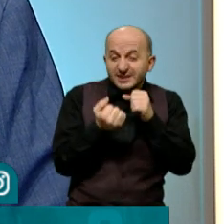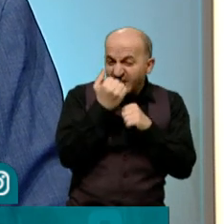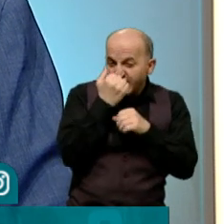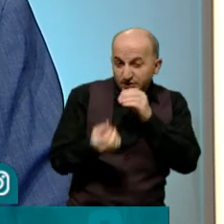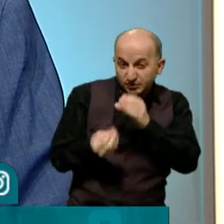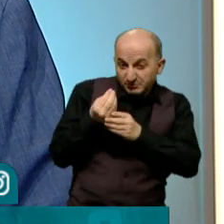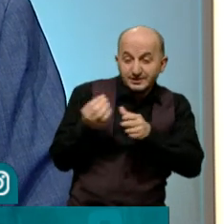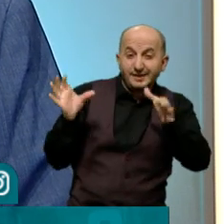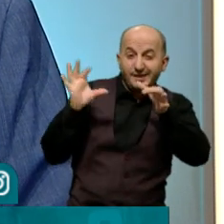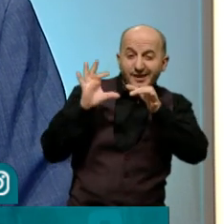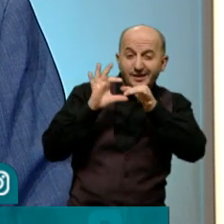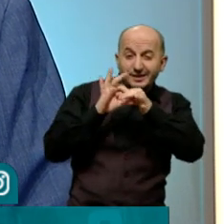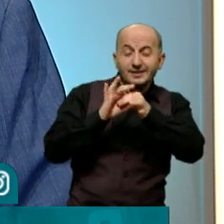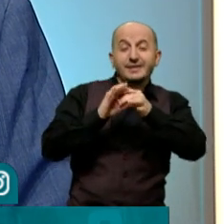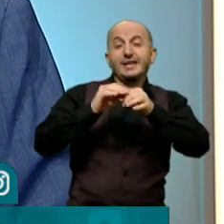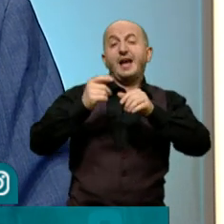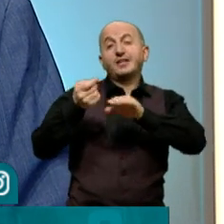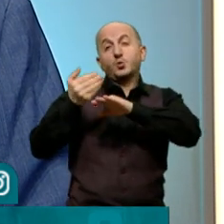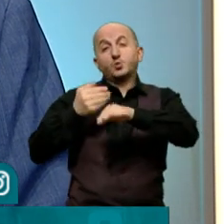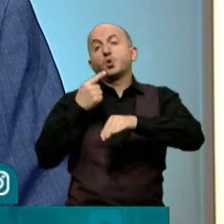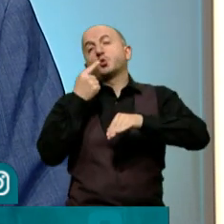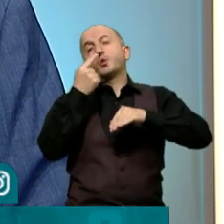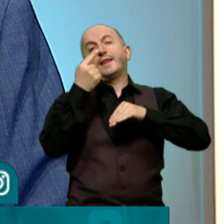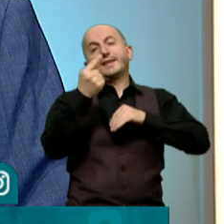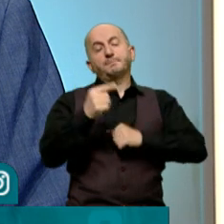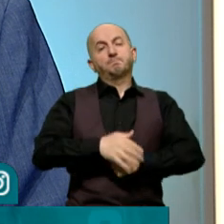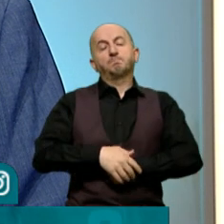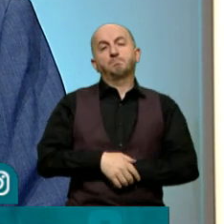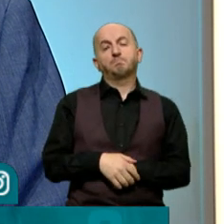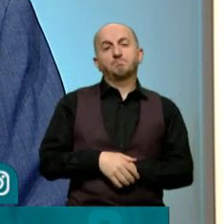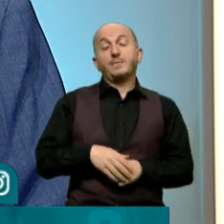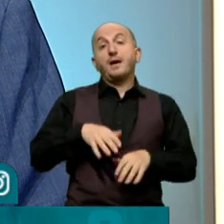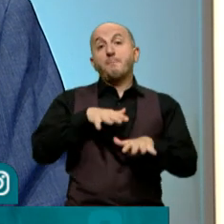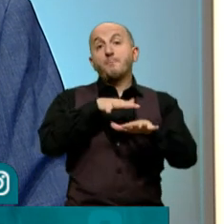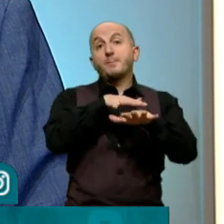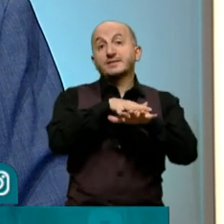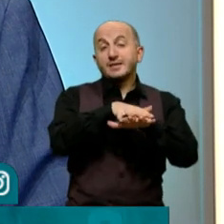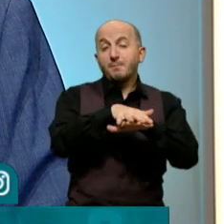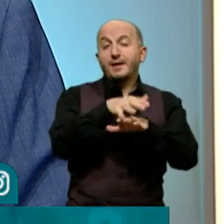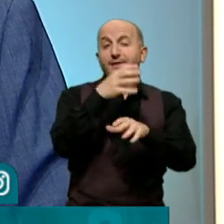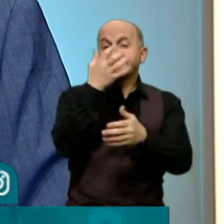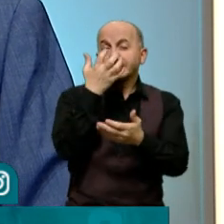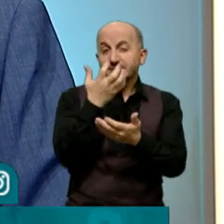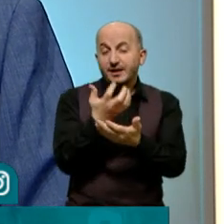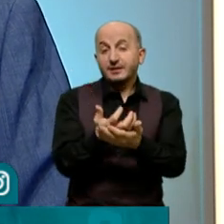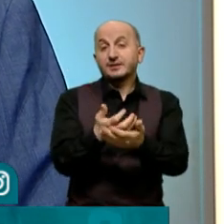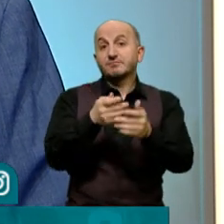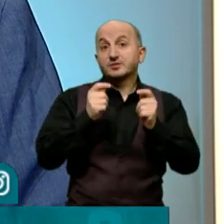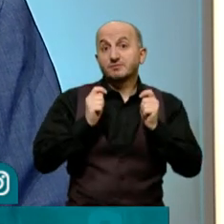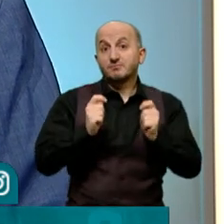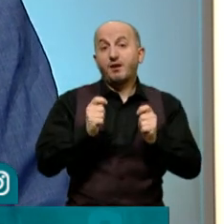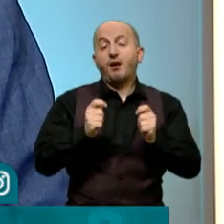ilgili şu az önce söylediğim, yani bu mezheplerin taklidi böyle zaruret halinde